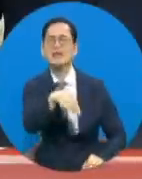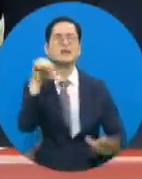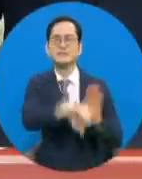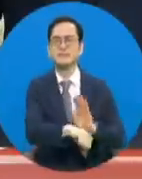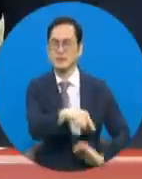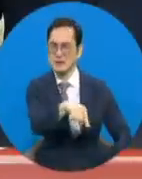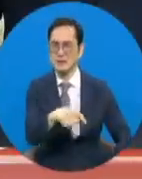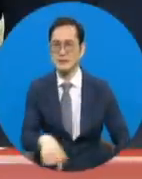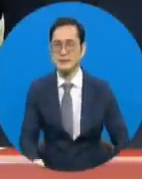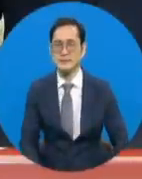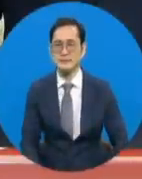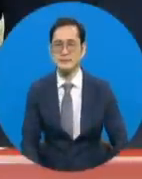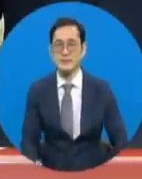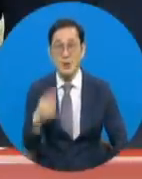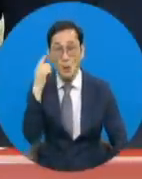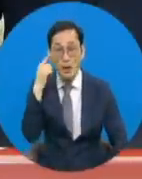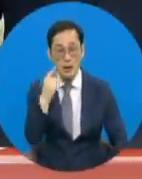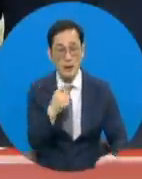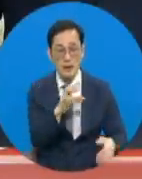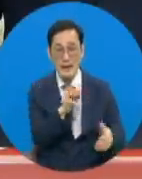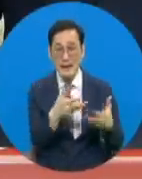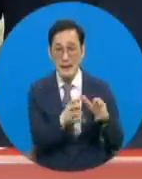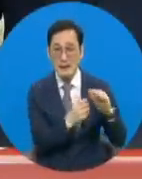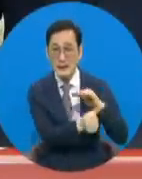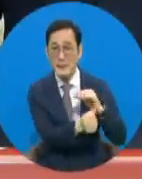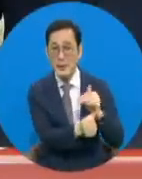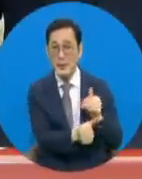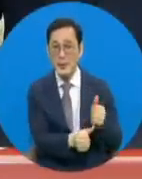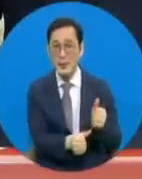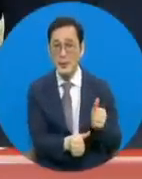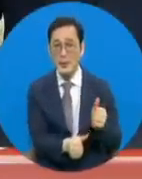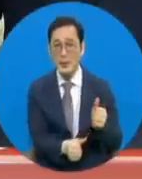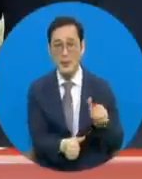왜냐하면 지금 야당 대표가 대한민국에서 서열 한